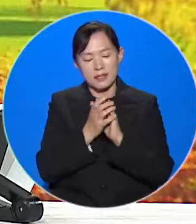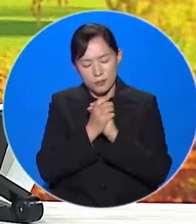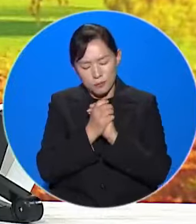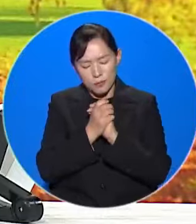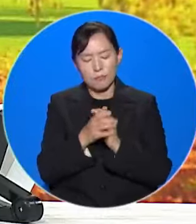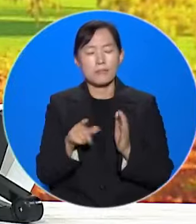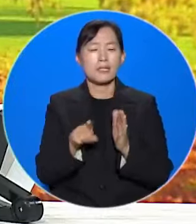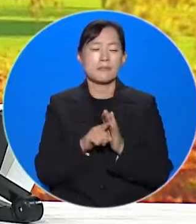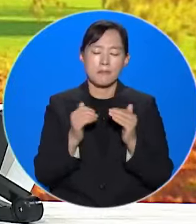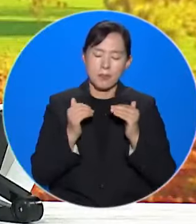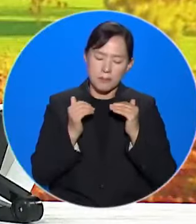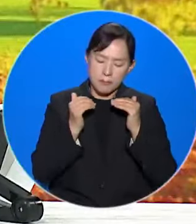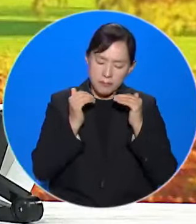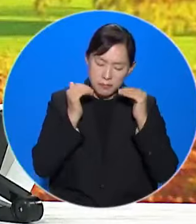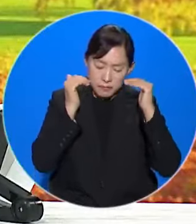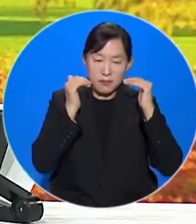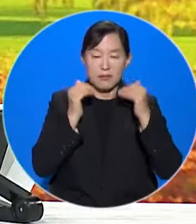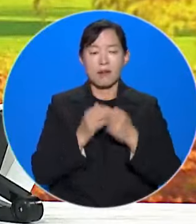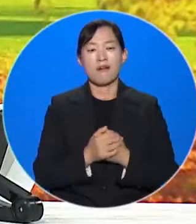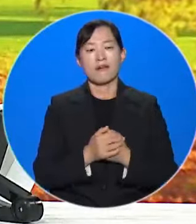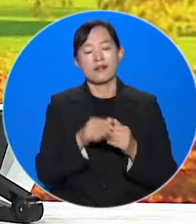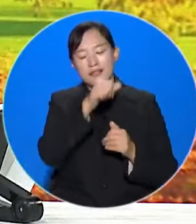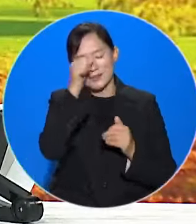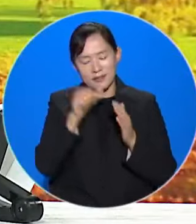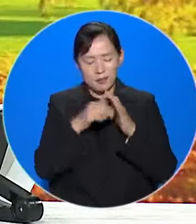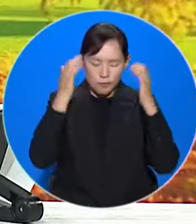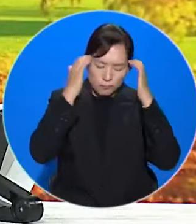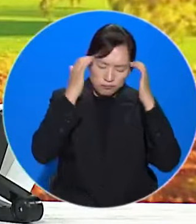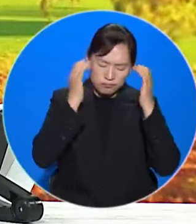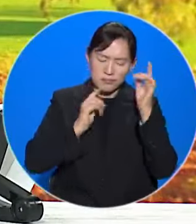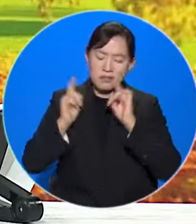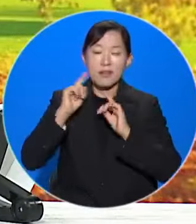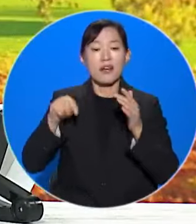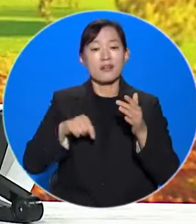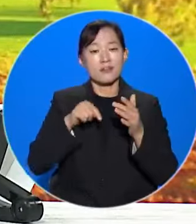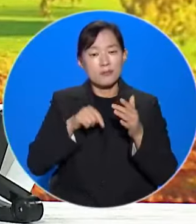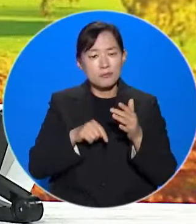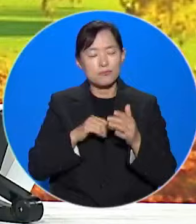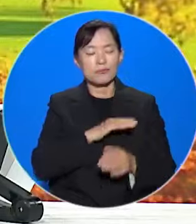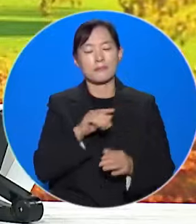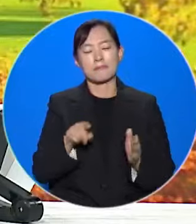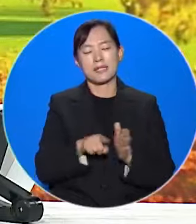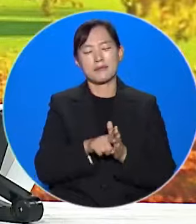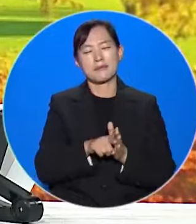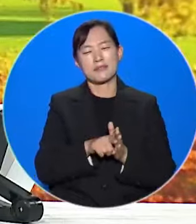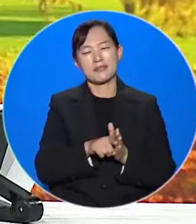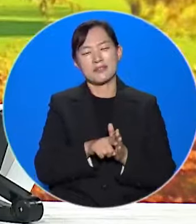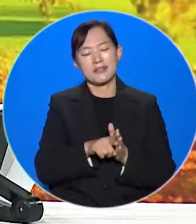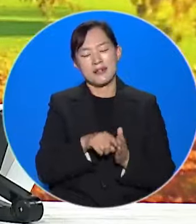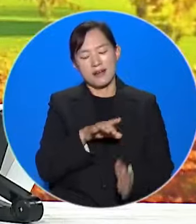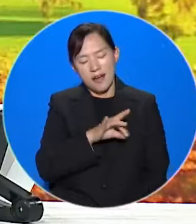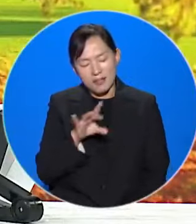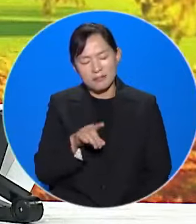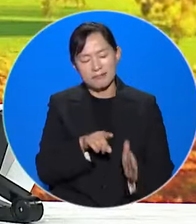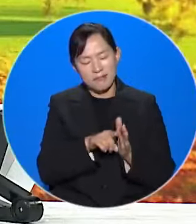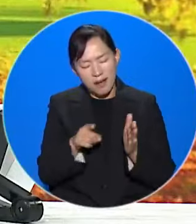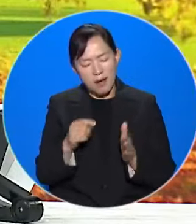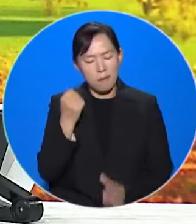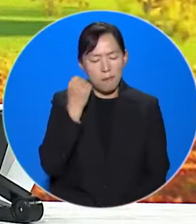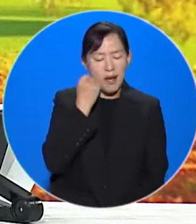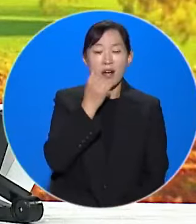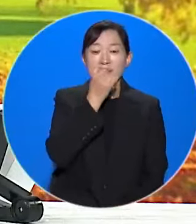그 믿음을 키워나갑니다. 인생의 시련과 상처 속에서 우리의 믿음은 때때로 흔들리고